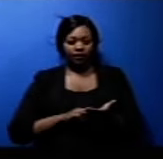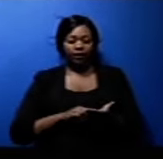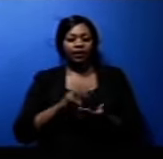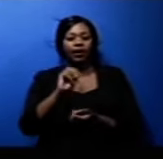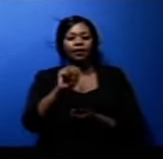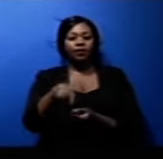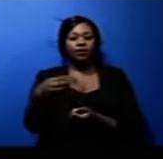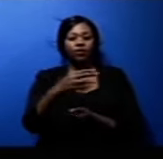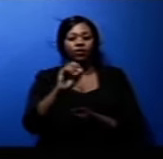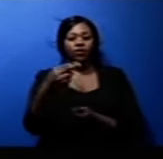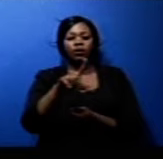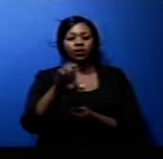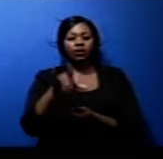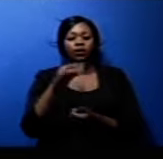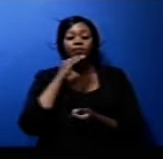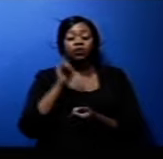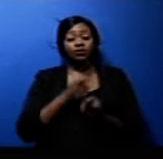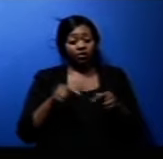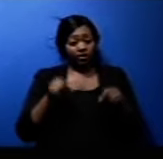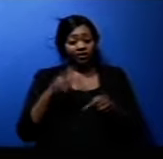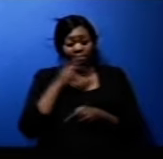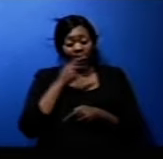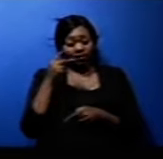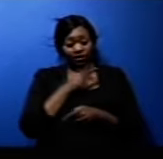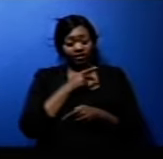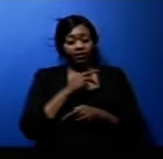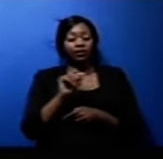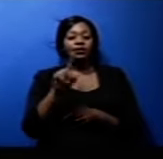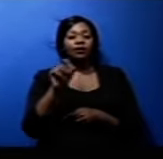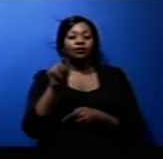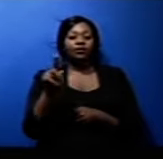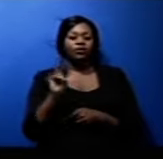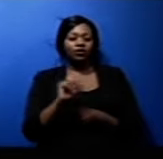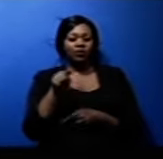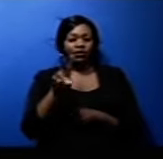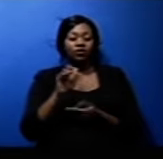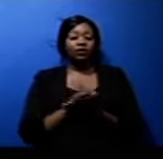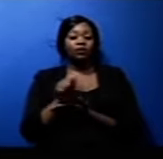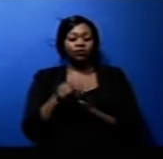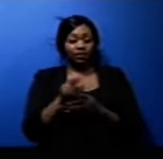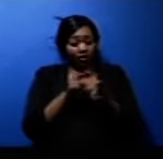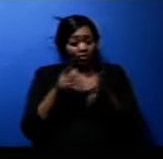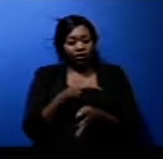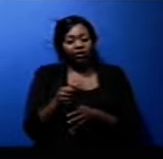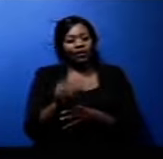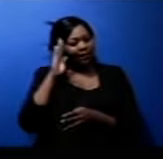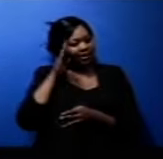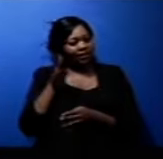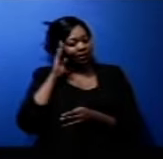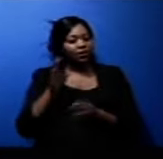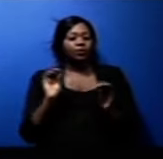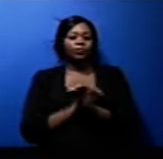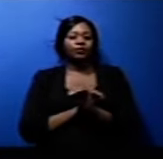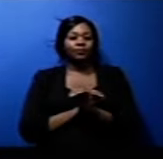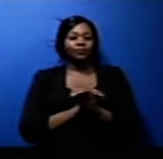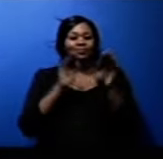wakajenu, lalabotlano lalale shumele muzumo mpudunwana 2016, muthuompe hii bana hain salema duuna Khozo